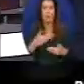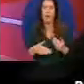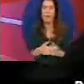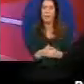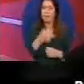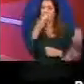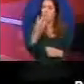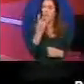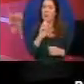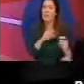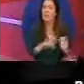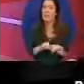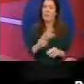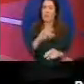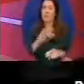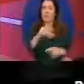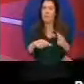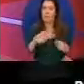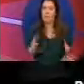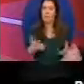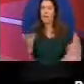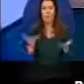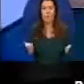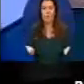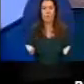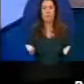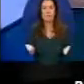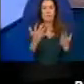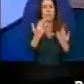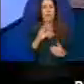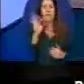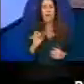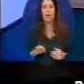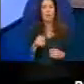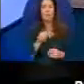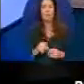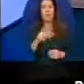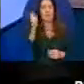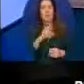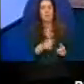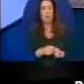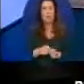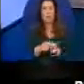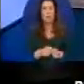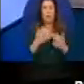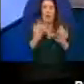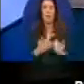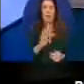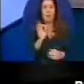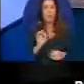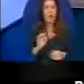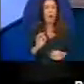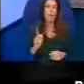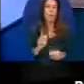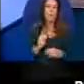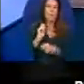בשנה האלה שמצטברים, איפה הם? כמה אחוז מזה זה פשע מאורגן? כמה אחוז מזה יוצא החוצה